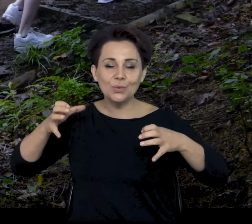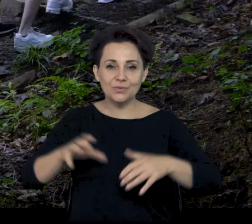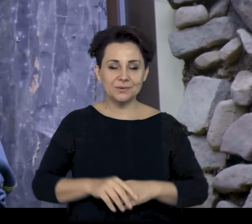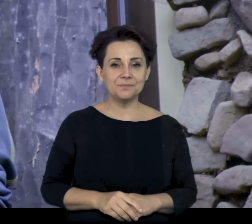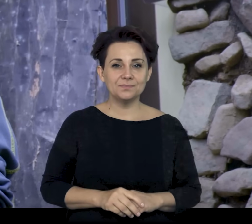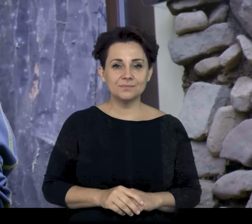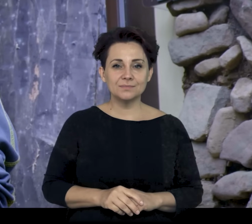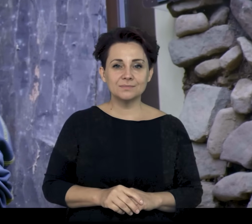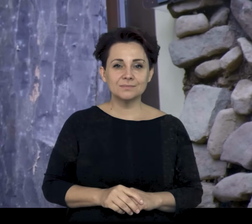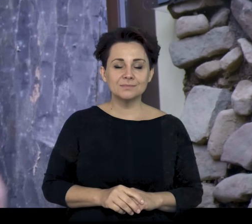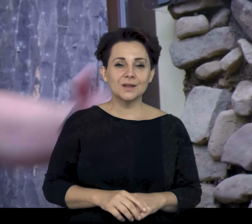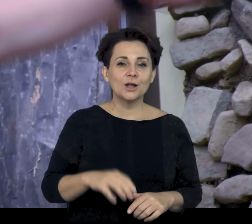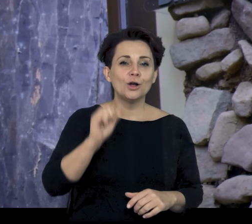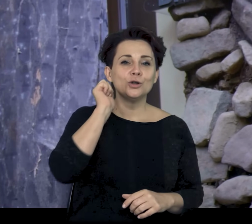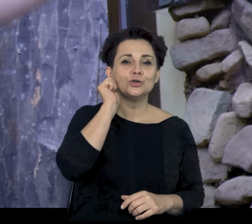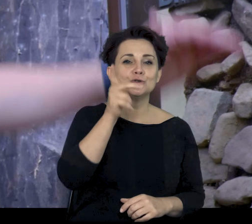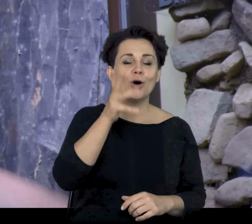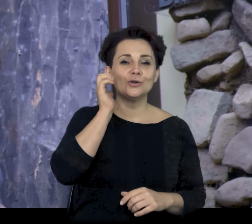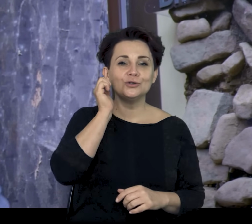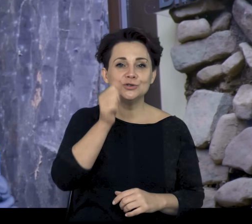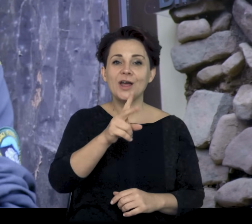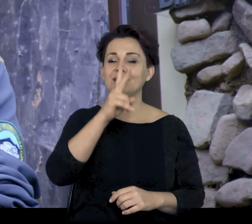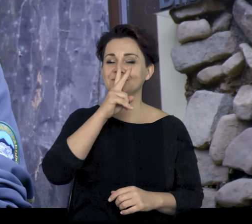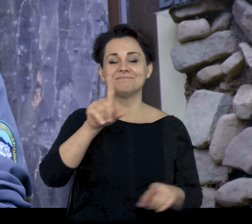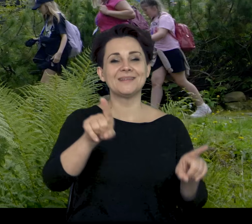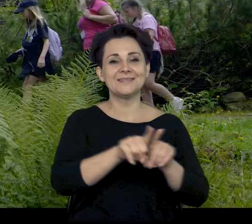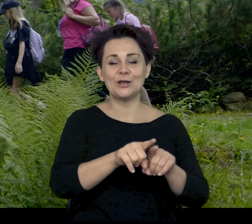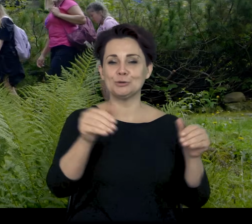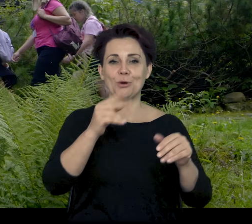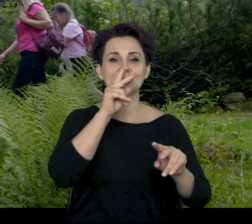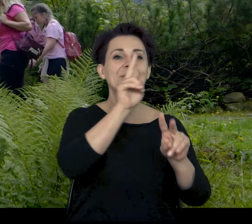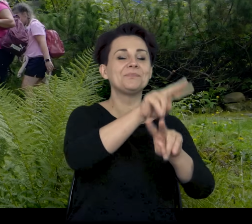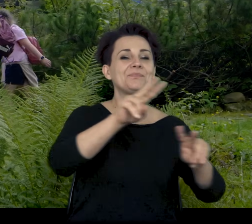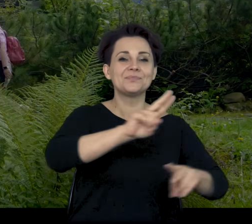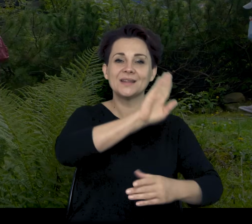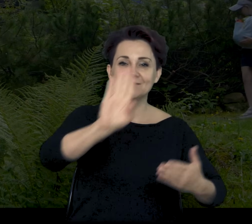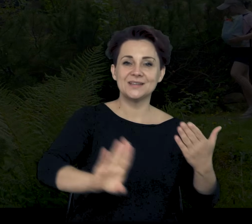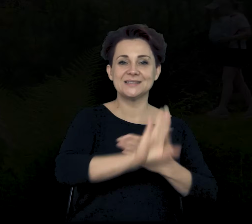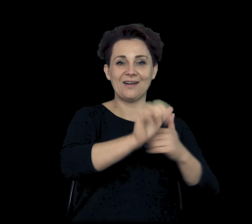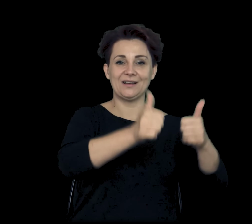Swe podwoje niemal codziennie otwiera także wystawa stała w budynku dyrekcji.